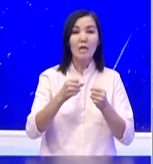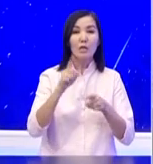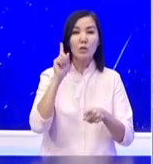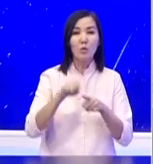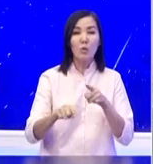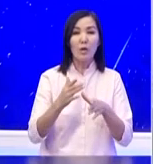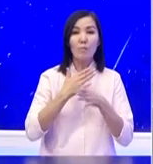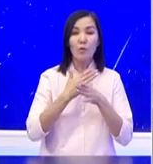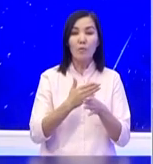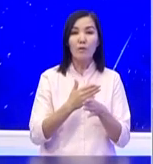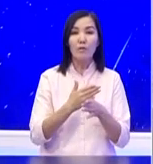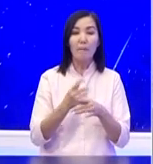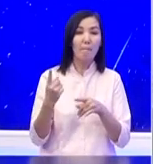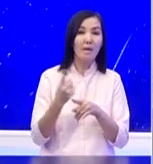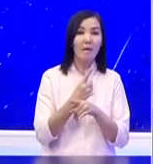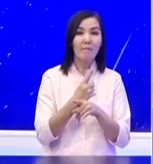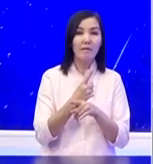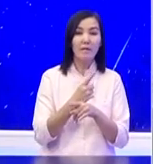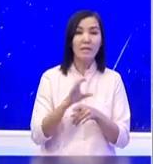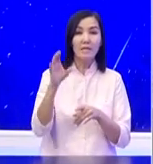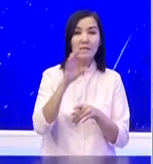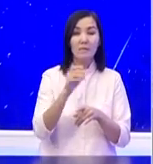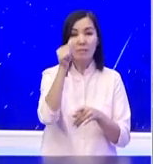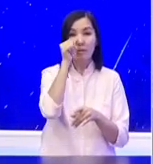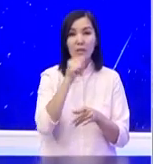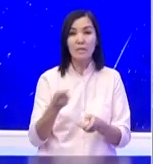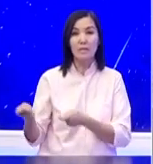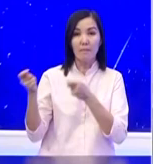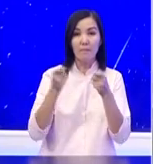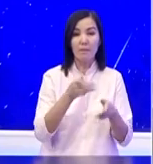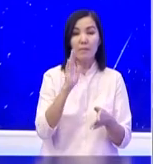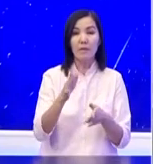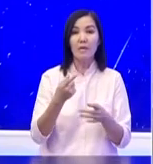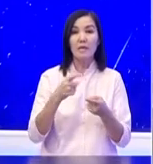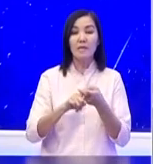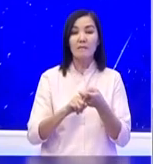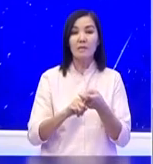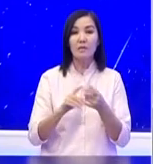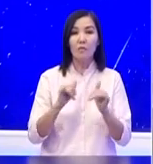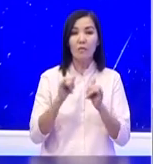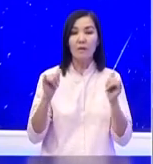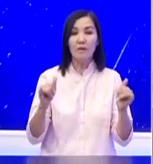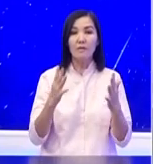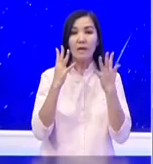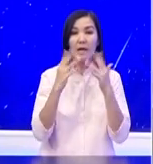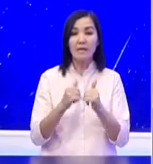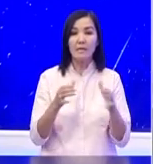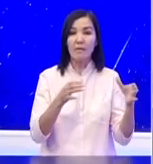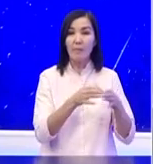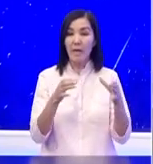Первые машины будут поступать уже в сентябре месяце. В связи с чем будет увеличено количество